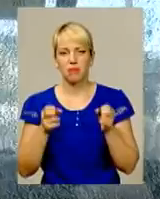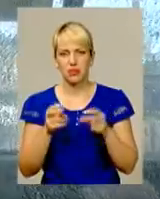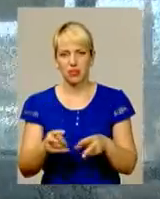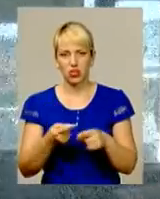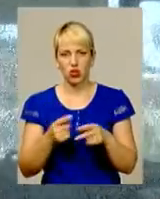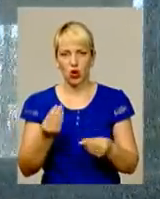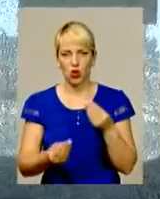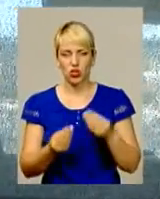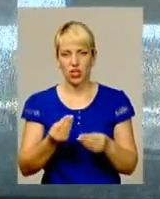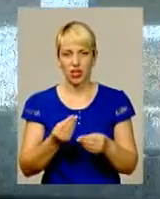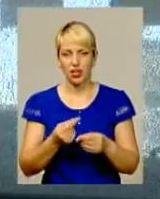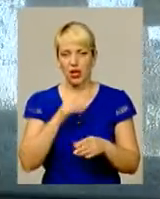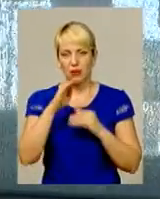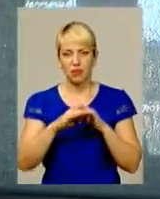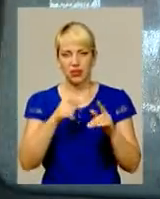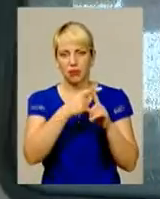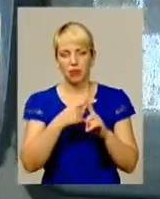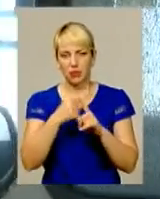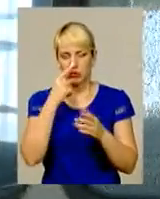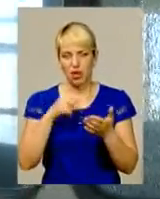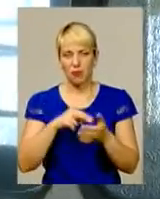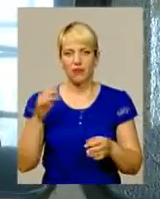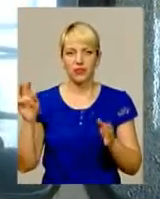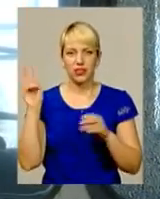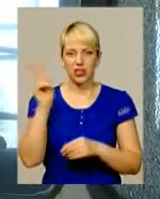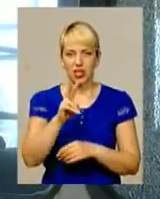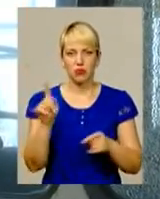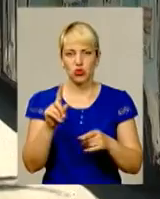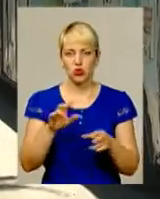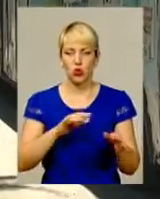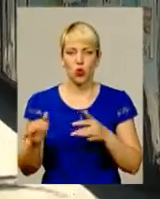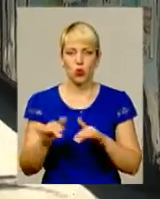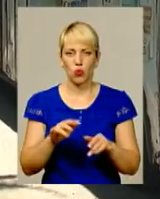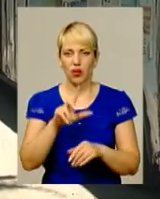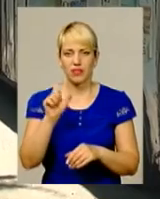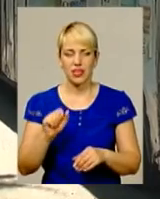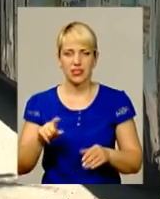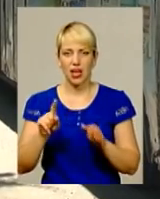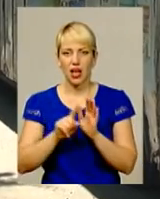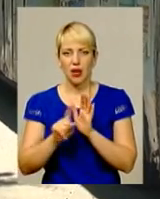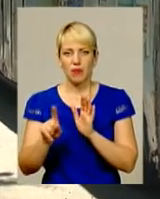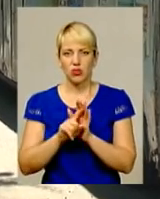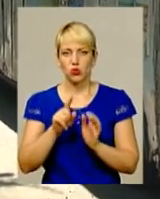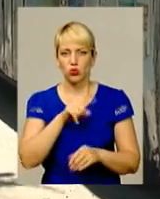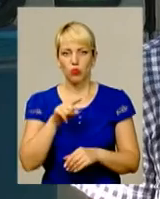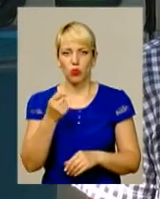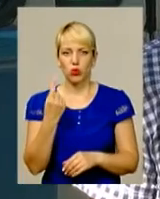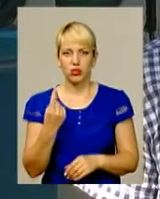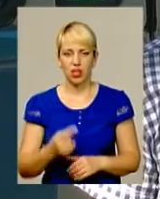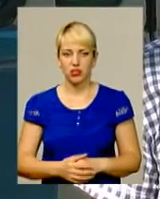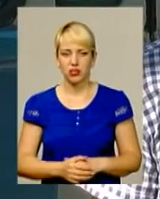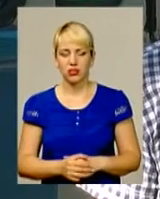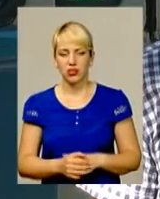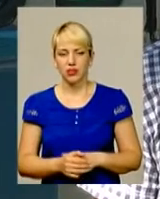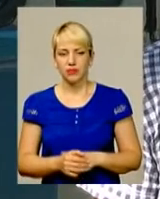Під приціл невідомих стрілків потрапив електротранспорт, що рухався за 11-м маршрутом вулицею Степана Бандери. Вечірню